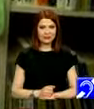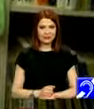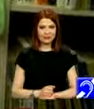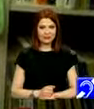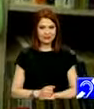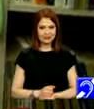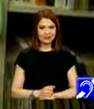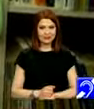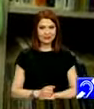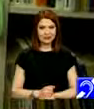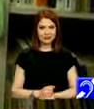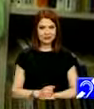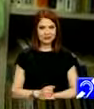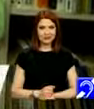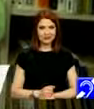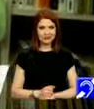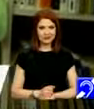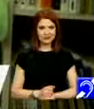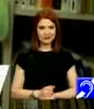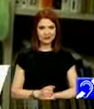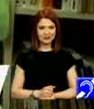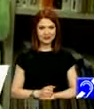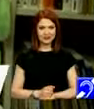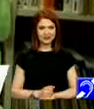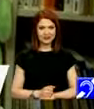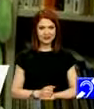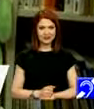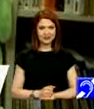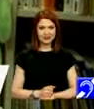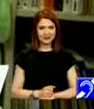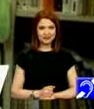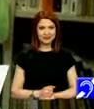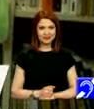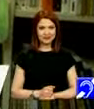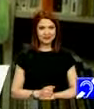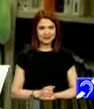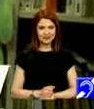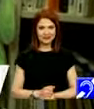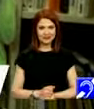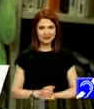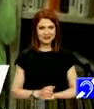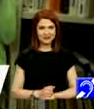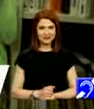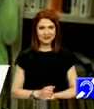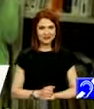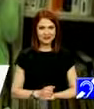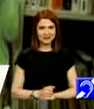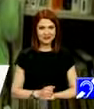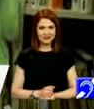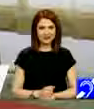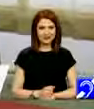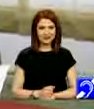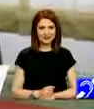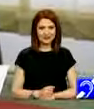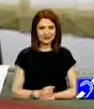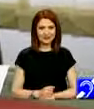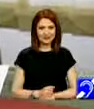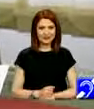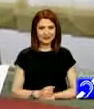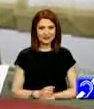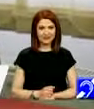I have an ability for language, so it easy for me. But I don't know how it's